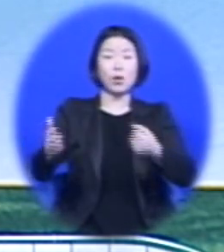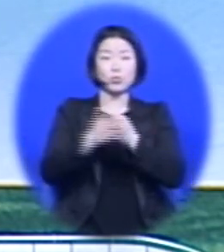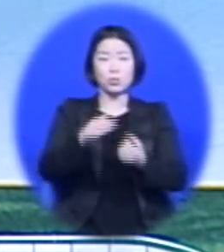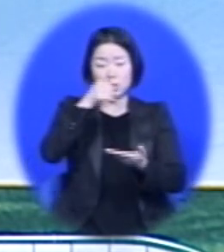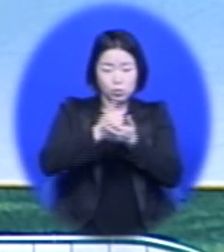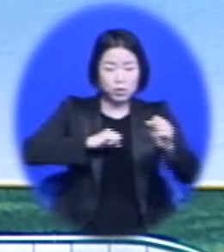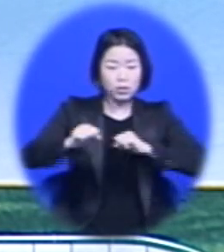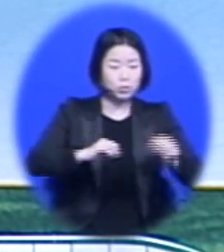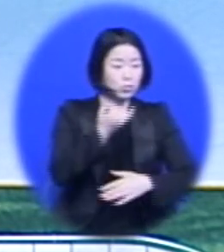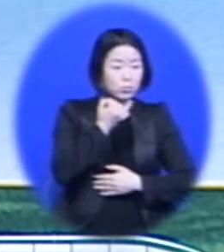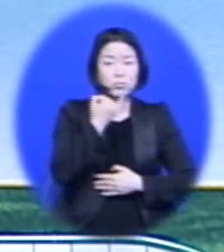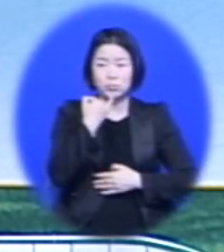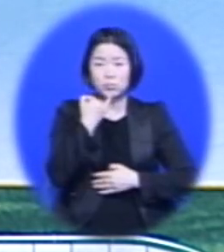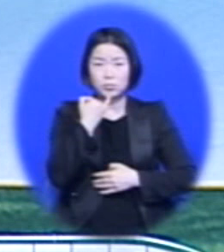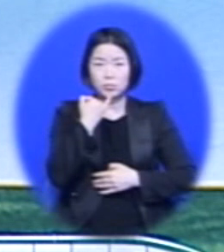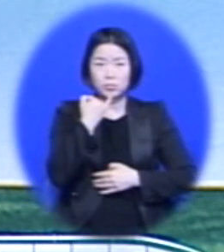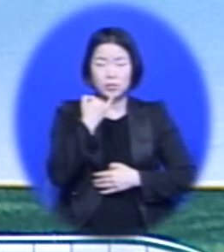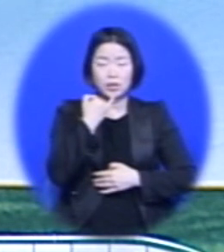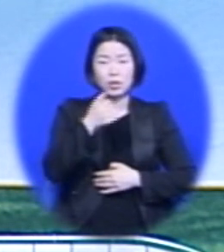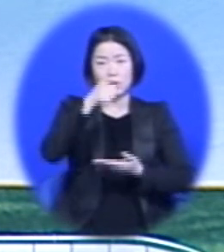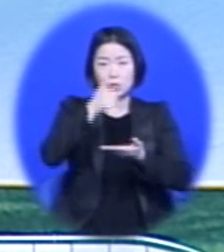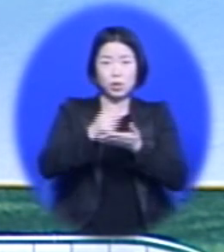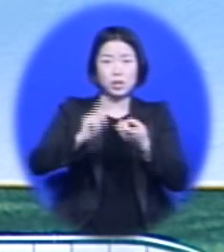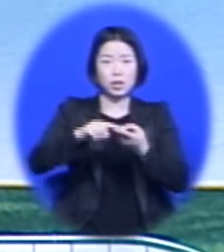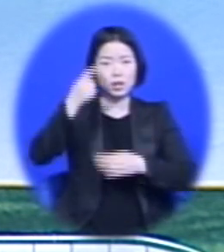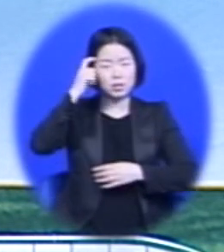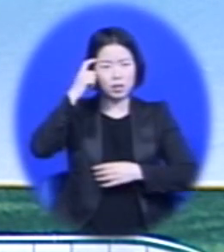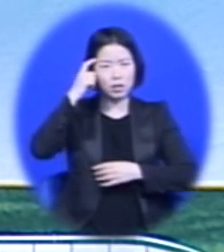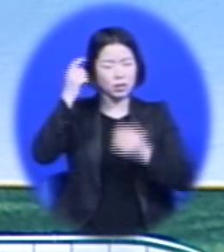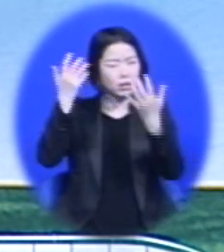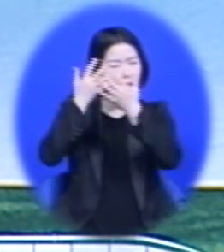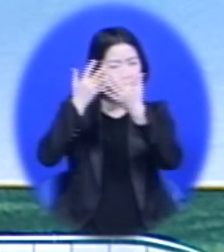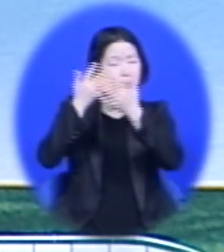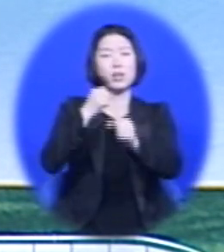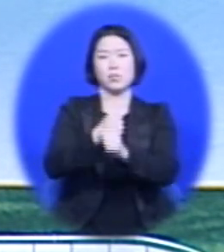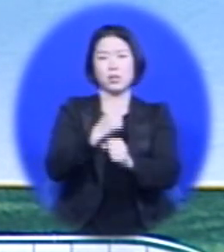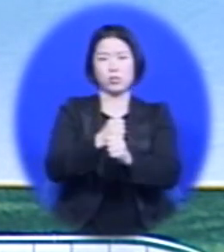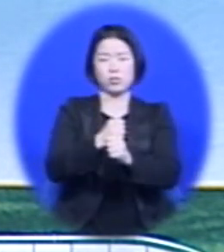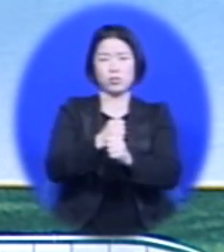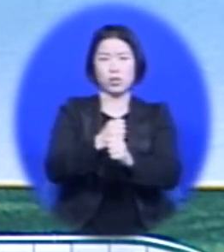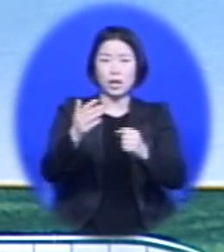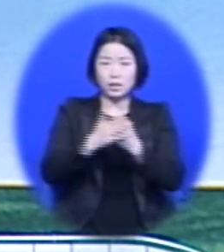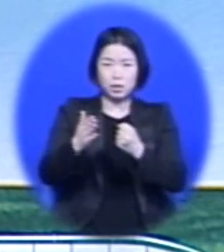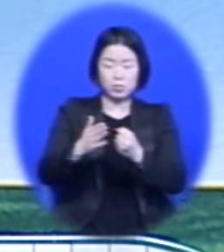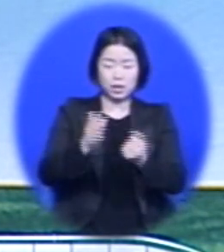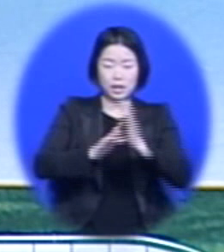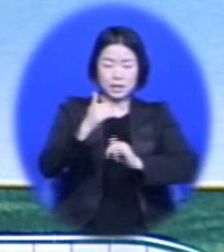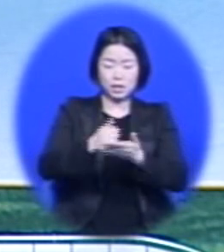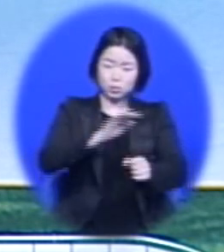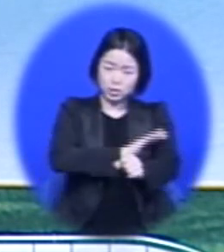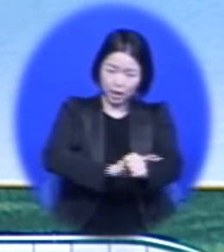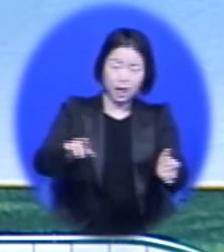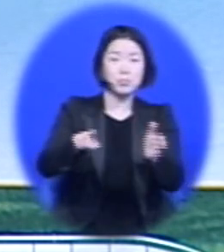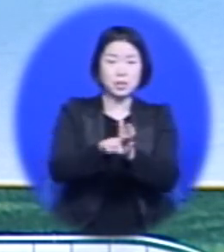죄 지어도 되겠네. 죄에 대한 의식이 아주 희미해져 버렸습니다. 그래서 예수를 잘 믿는다는